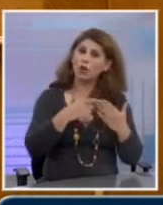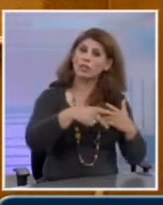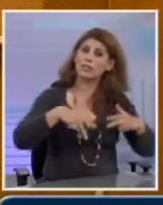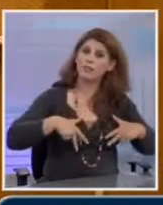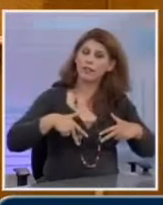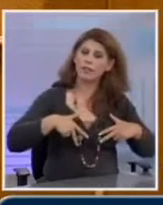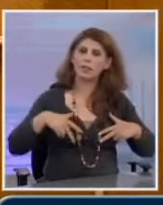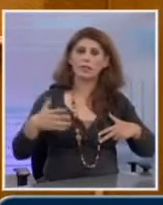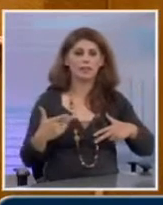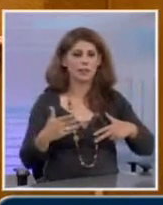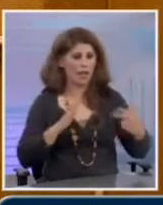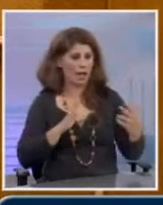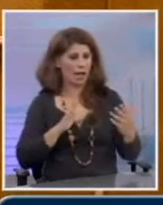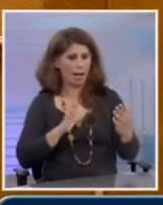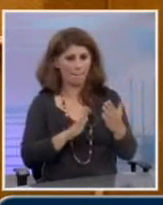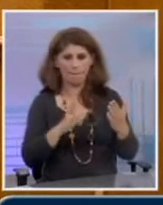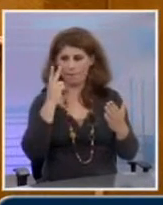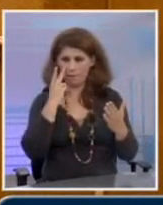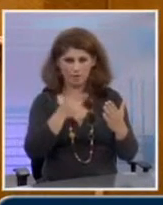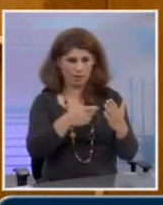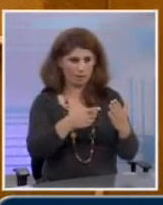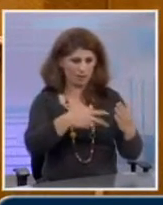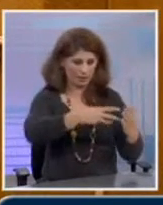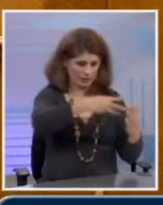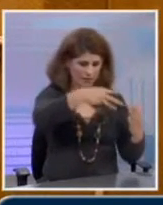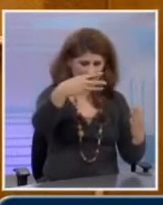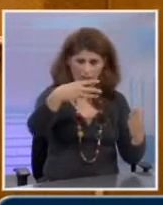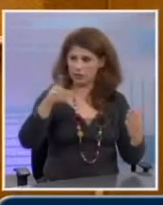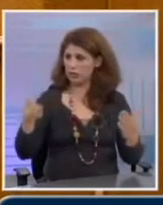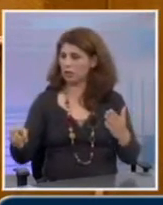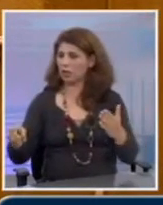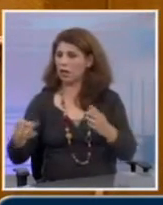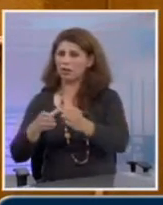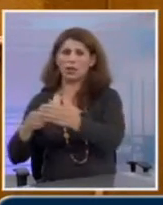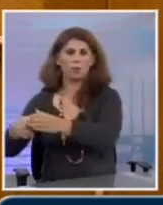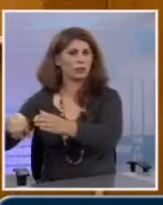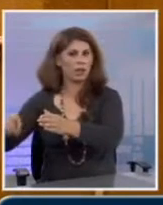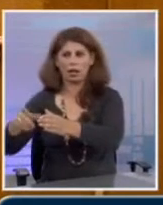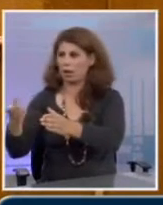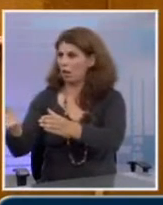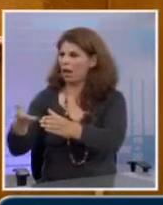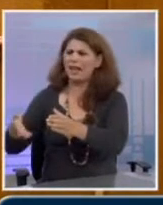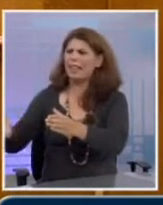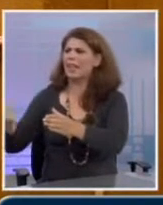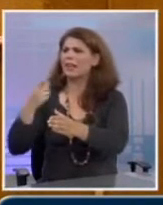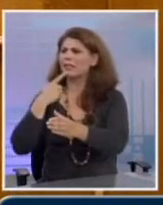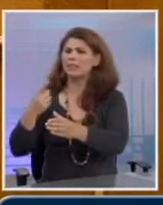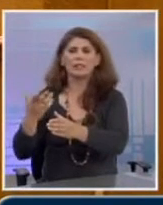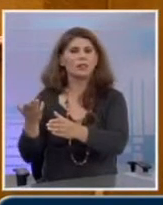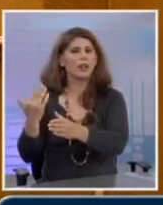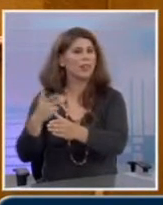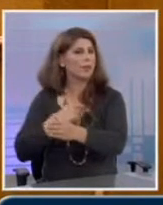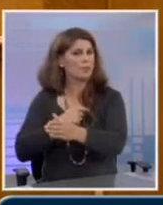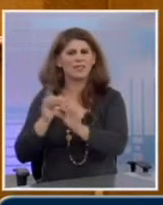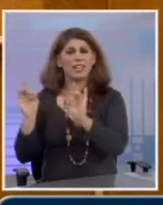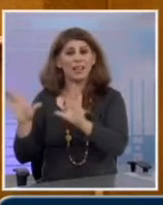ένα αντιπολιτευτικό τόξο με δομική ανυπολιψία που κανείς δεν